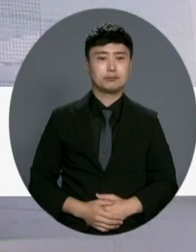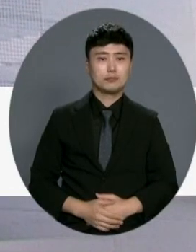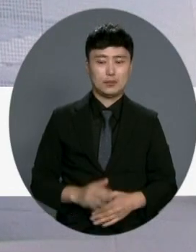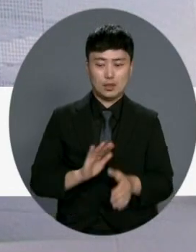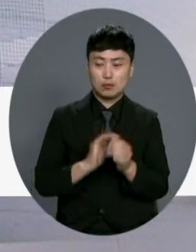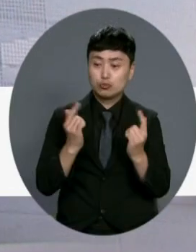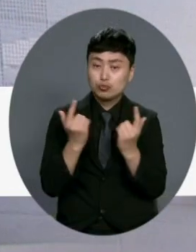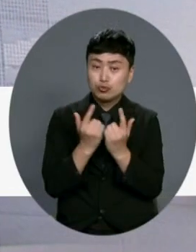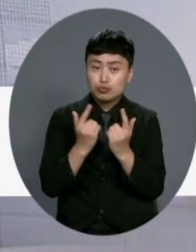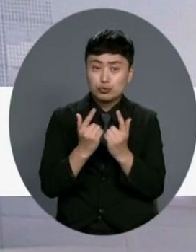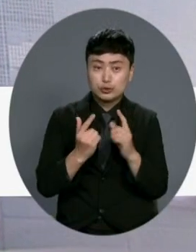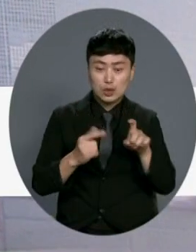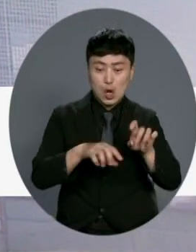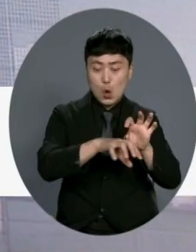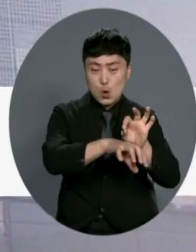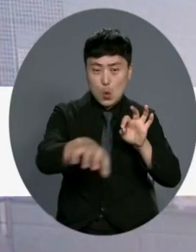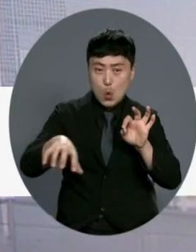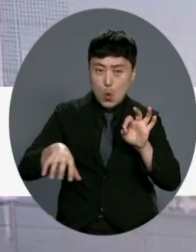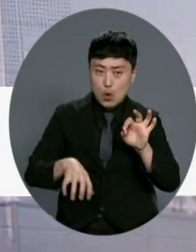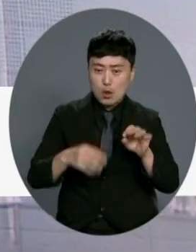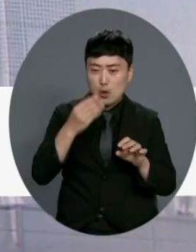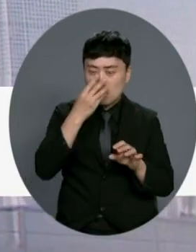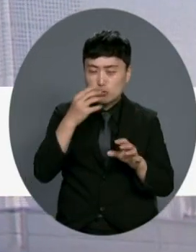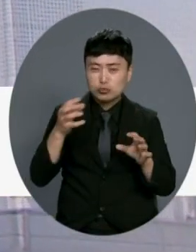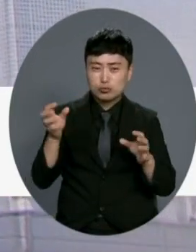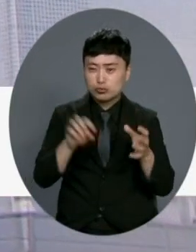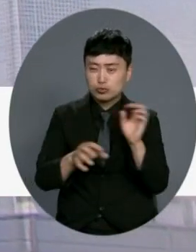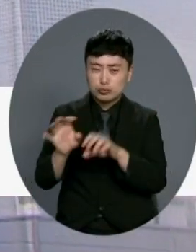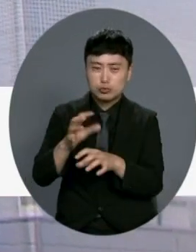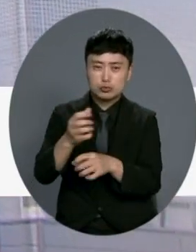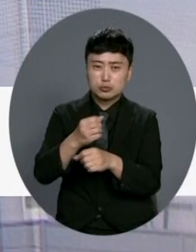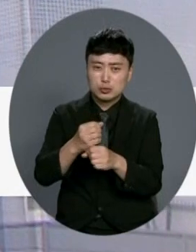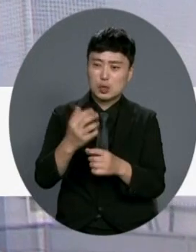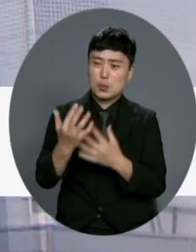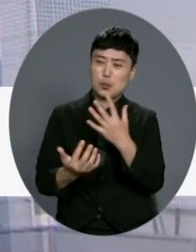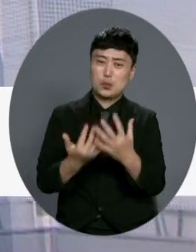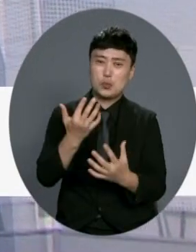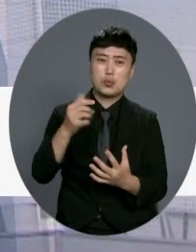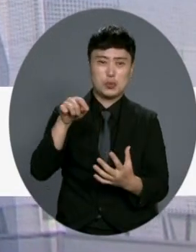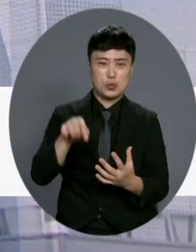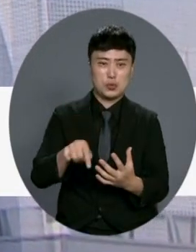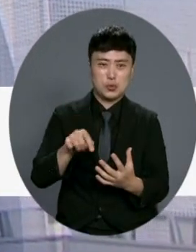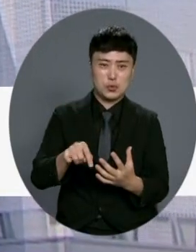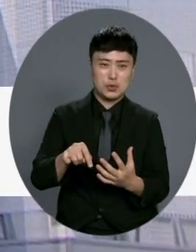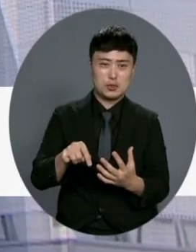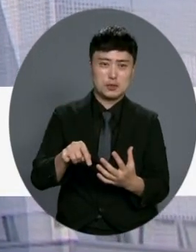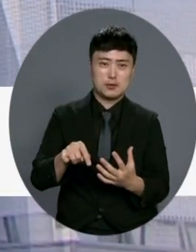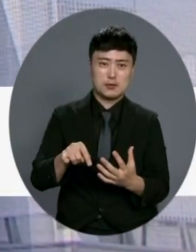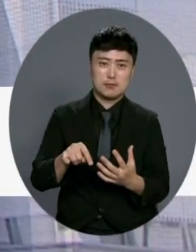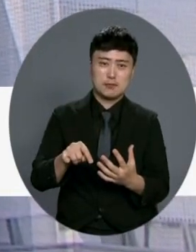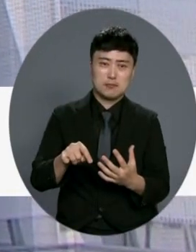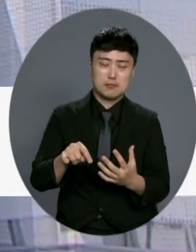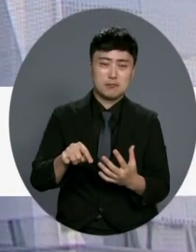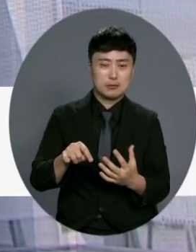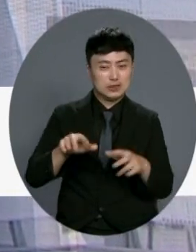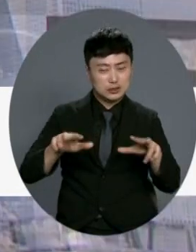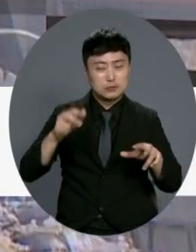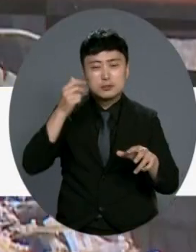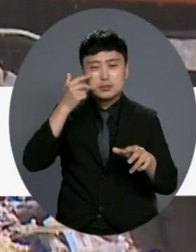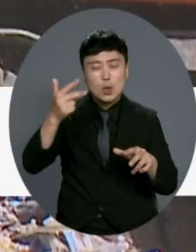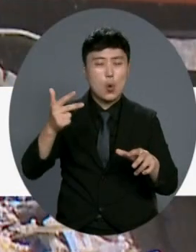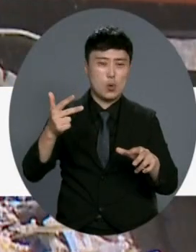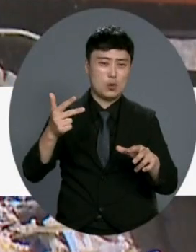경북 북부 10개 시군의 쓰레기를 소각 처리하던 도청 신도시 맑은 누리 파크에서 큰 화재가 난 지 7개월이